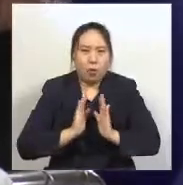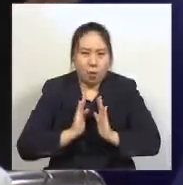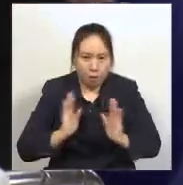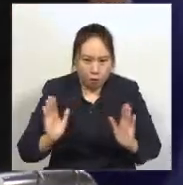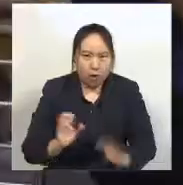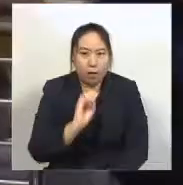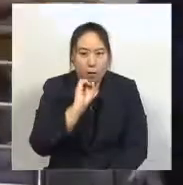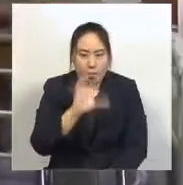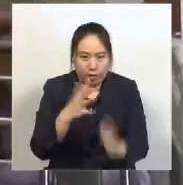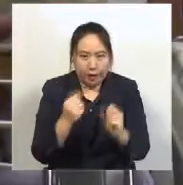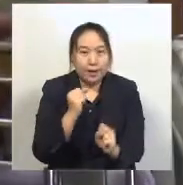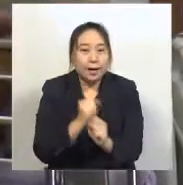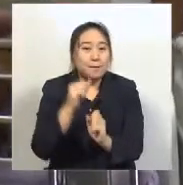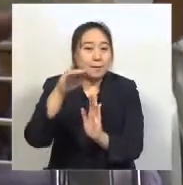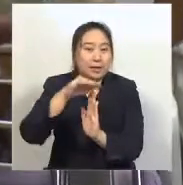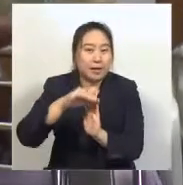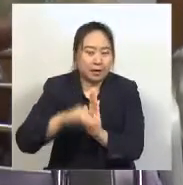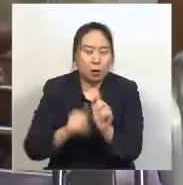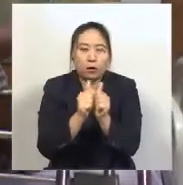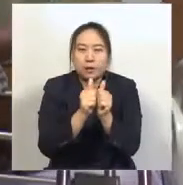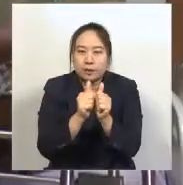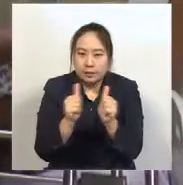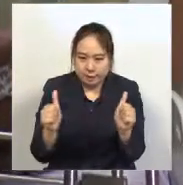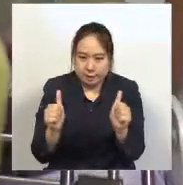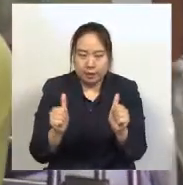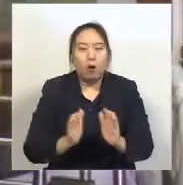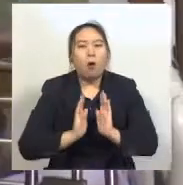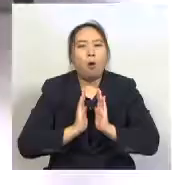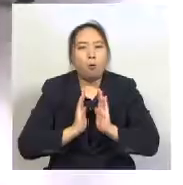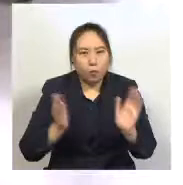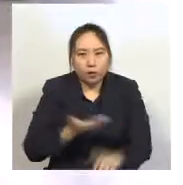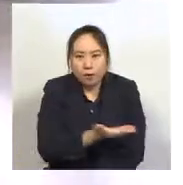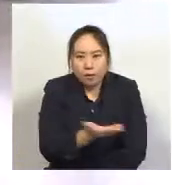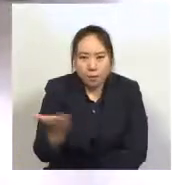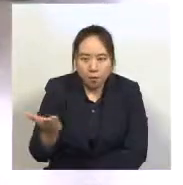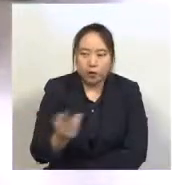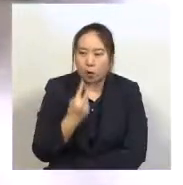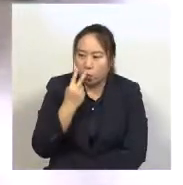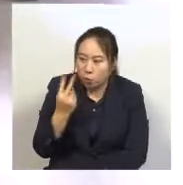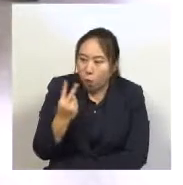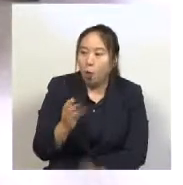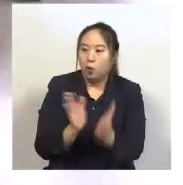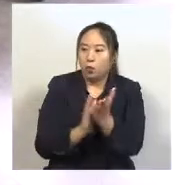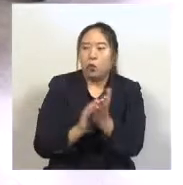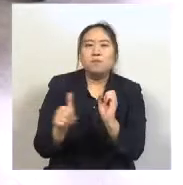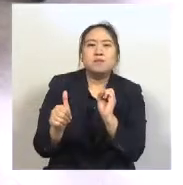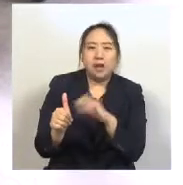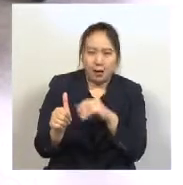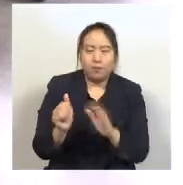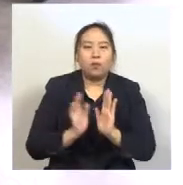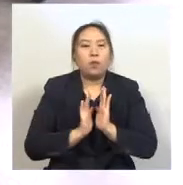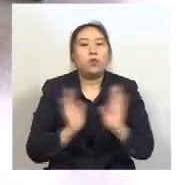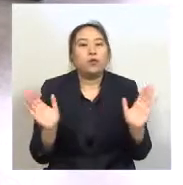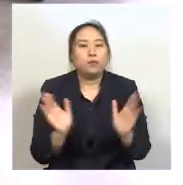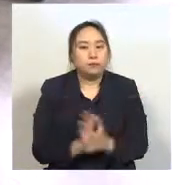ากว่าจะดำเนินการทุกขั้นตอนให้อย่างดีที่สุดแล้วก็ขอบคุณทุกคนที่เข้ามาร่วมชื่นชมและให้ข้อแนะนำเพิ่มเติมด้วย